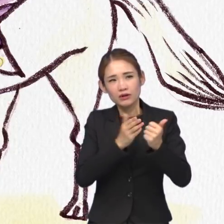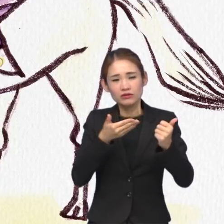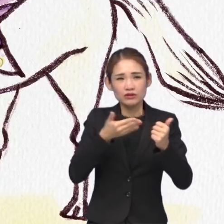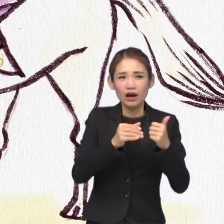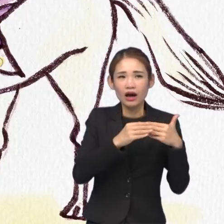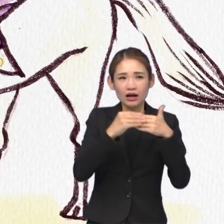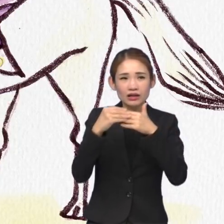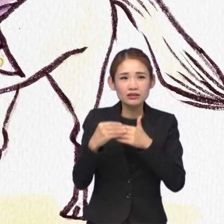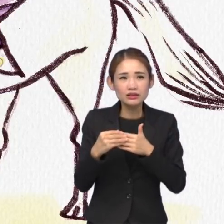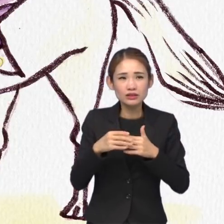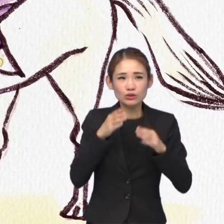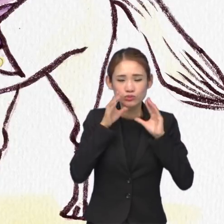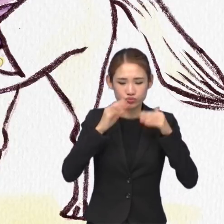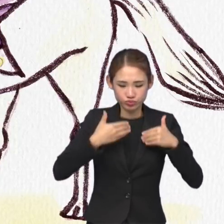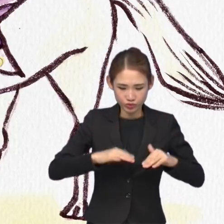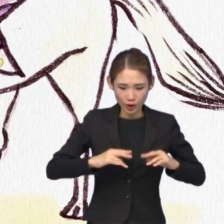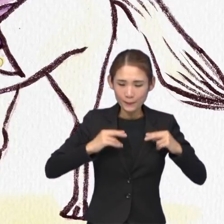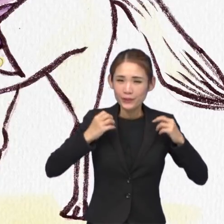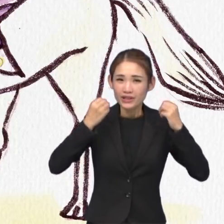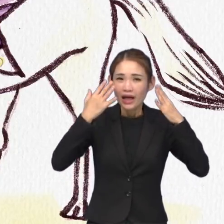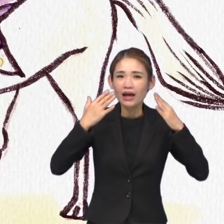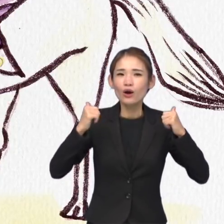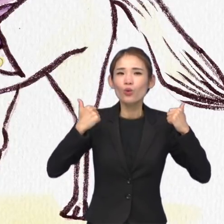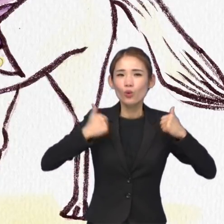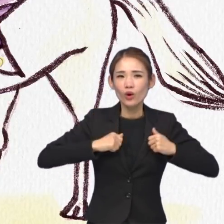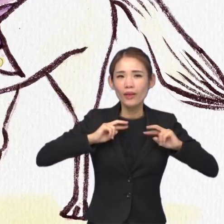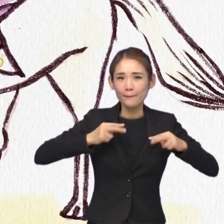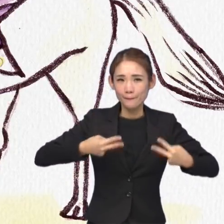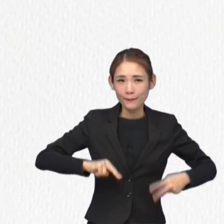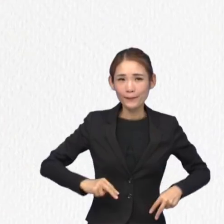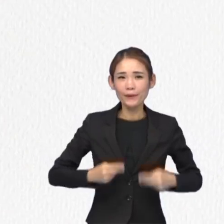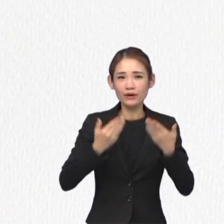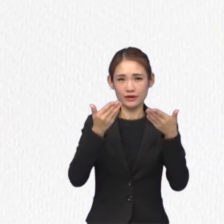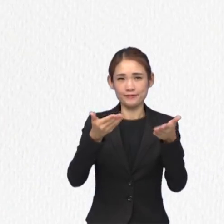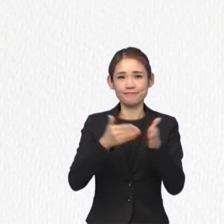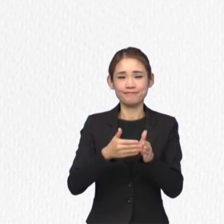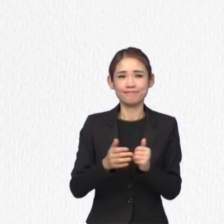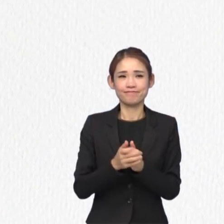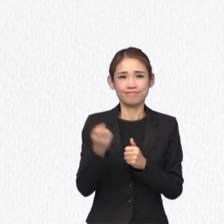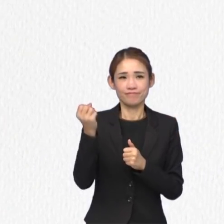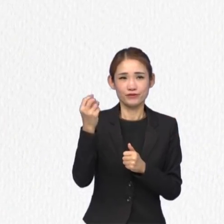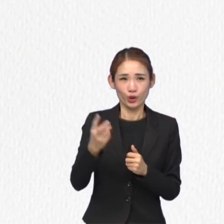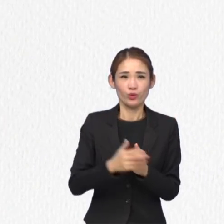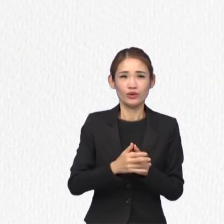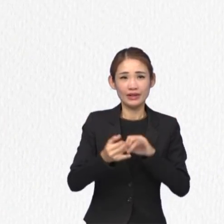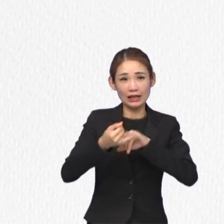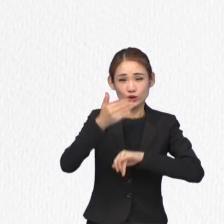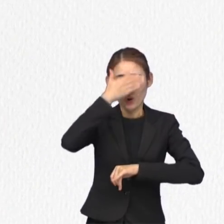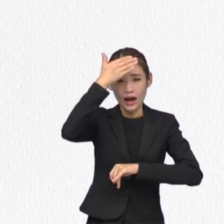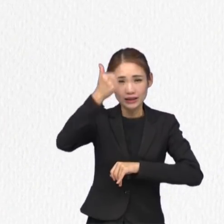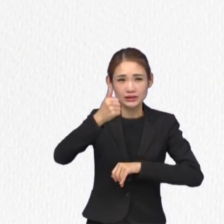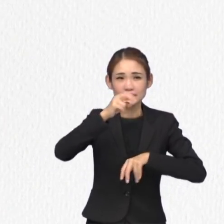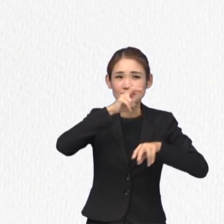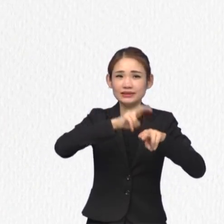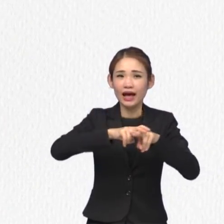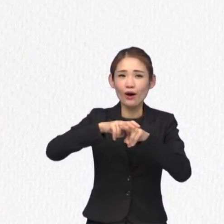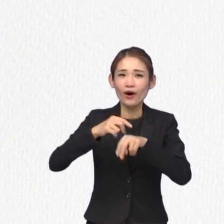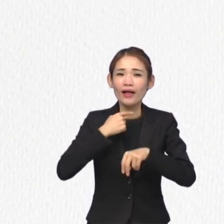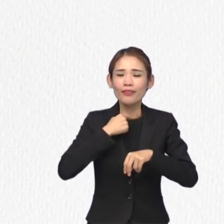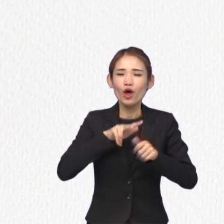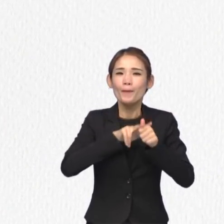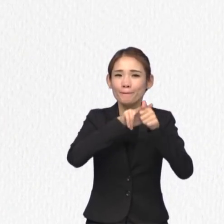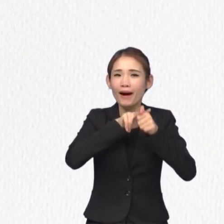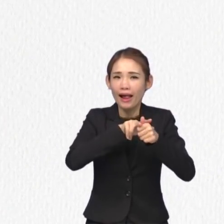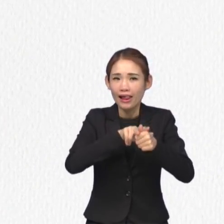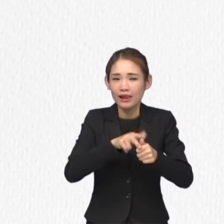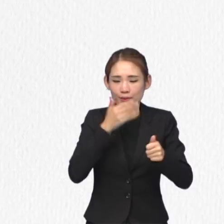물에 젖은 옷을 벗기고 새옷으로 갈아 입혀 되었지요 그리고 약속 할아버지가 타고 왔던 말에게 도